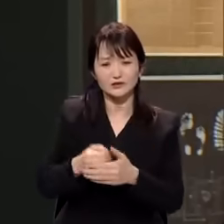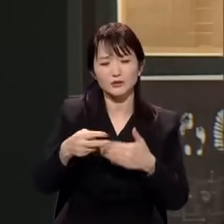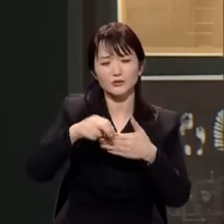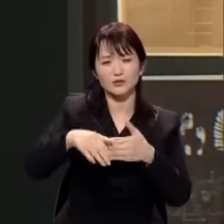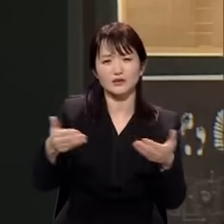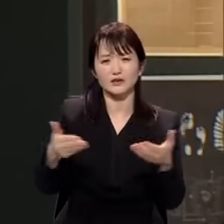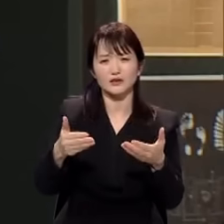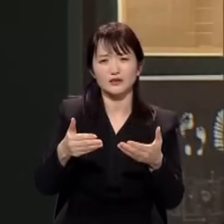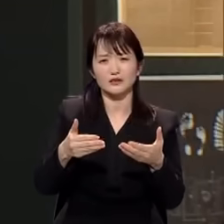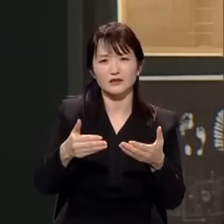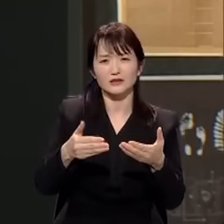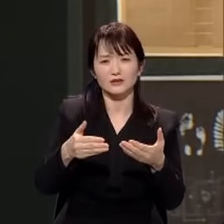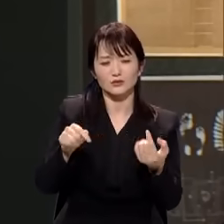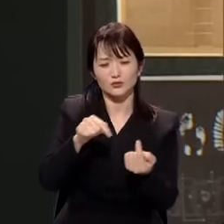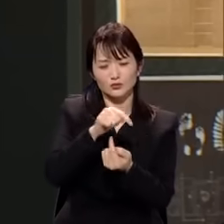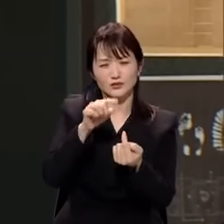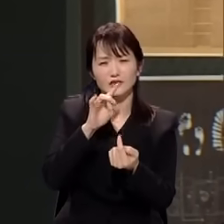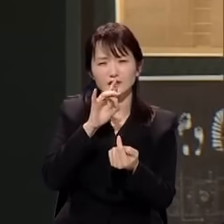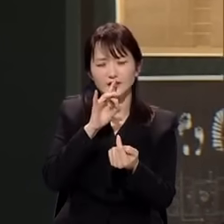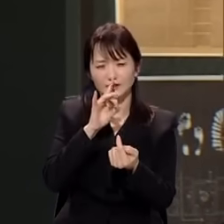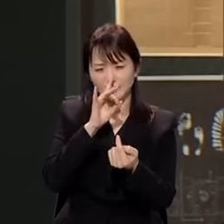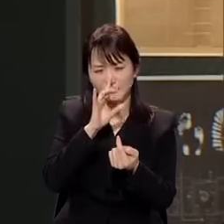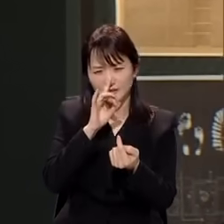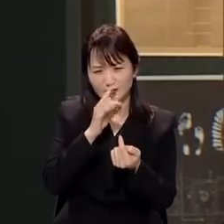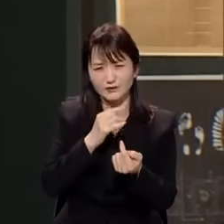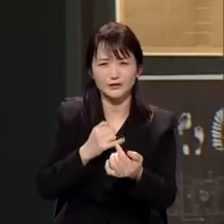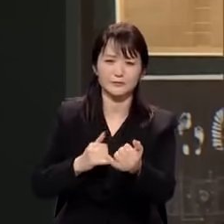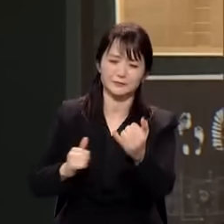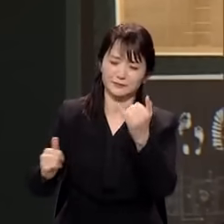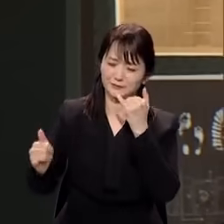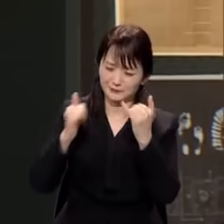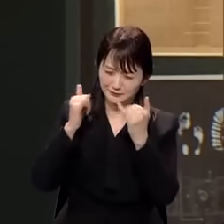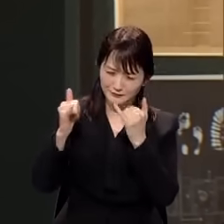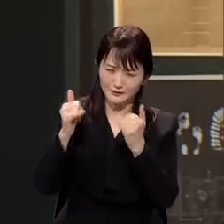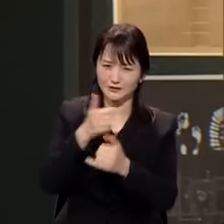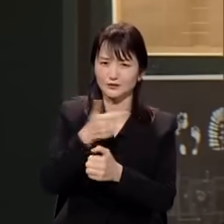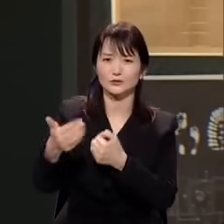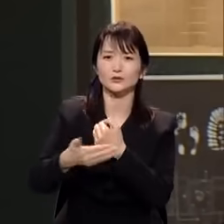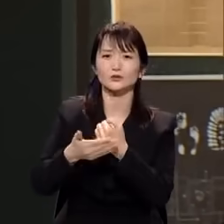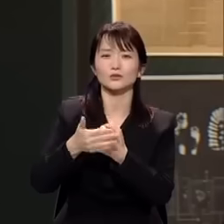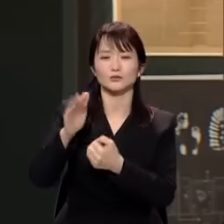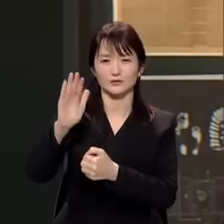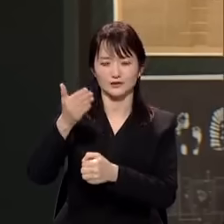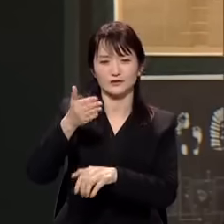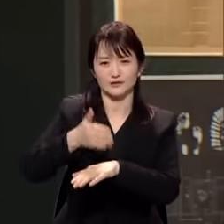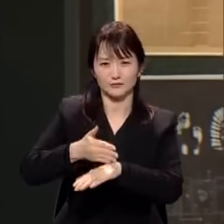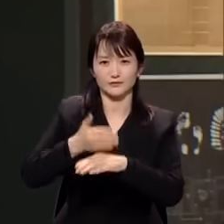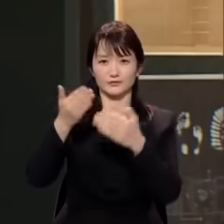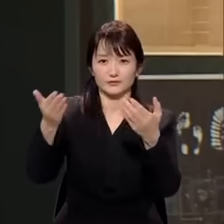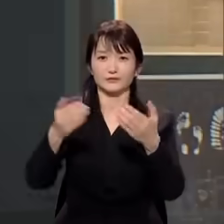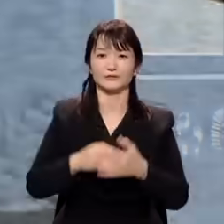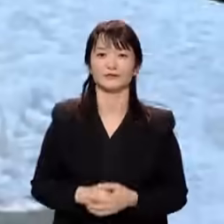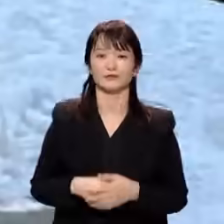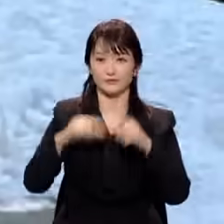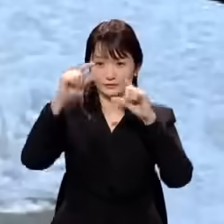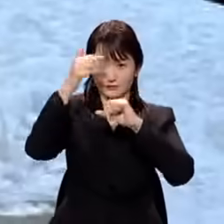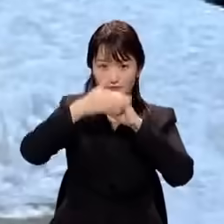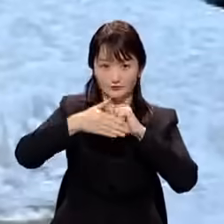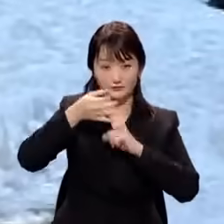마비될 정도로 많은 분들이 연락 주셔서 큰 도움 받았습니다. 정말 감사합니다 하신 김혜라님. 자, 사진 하나